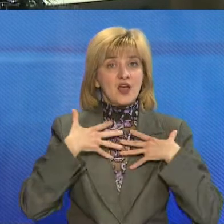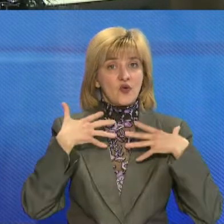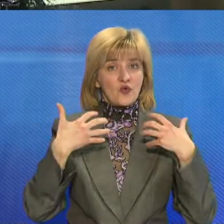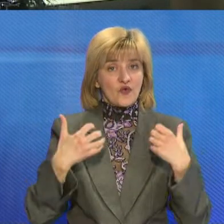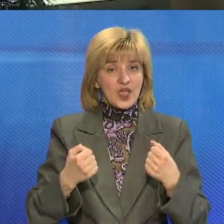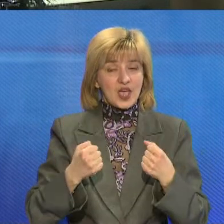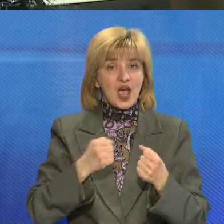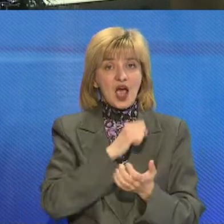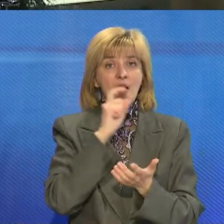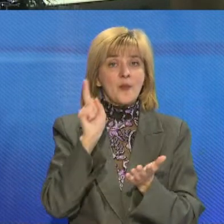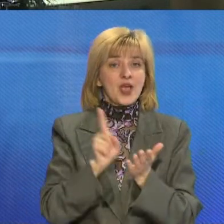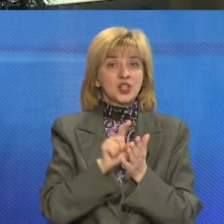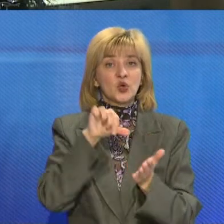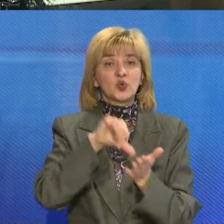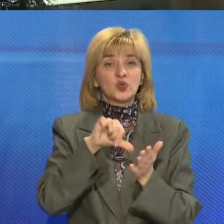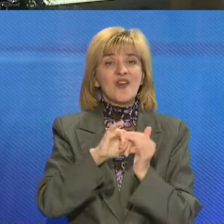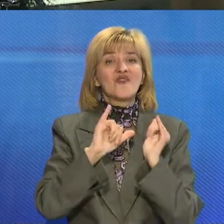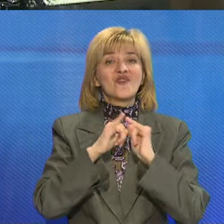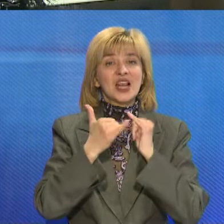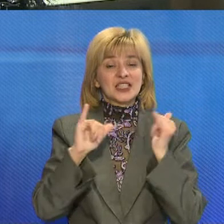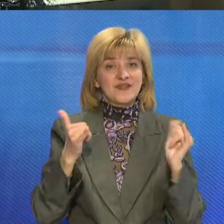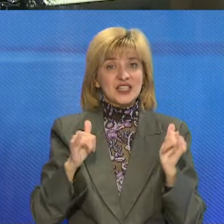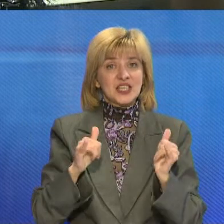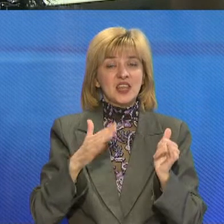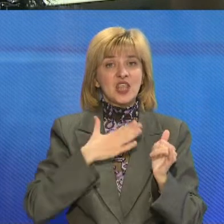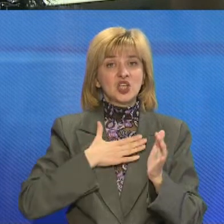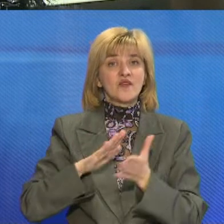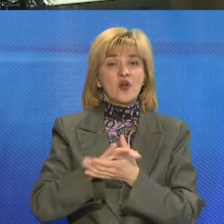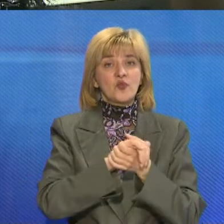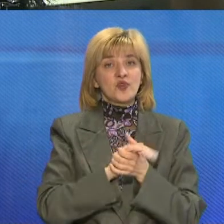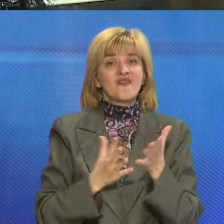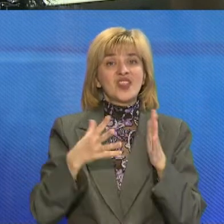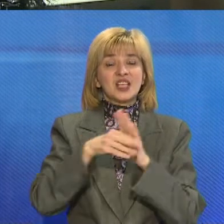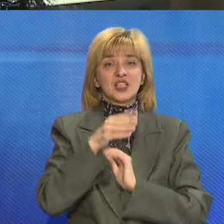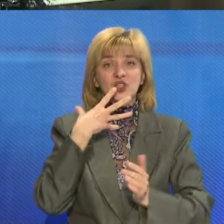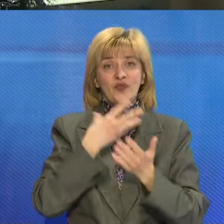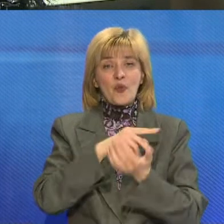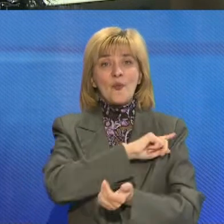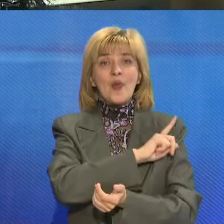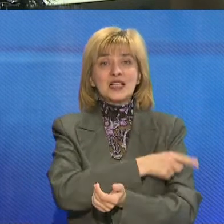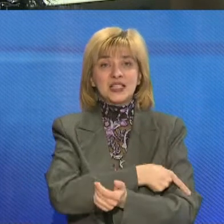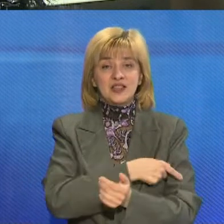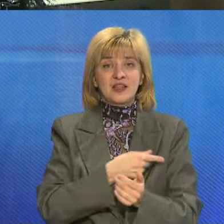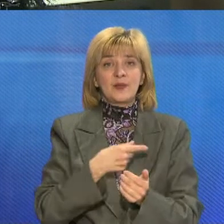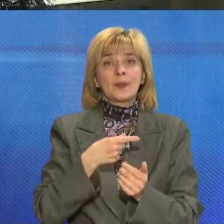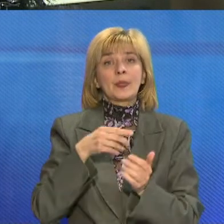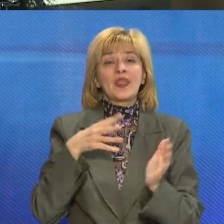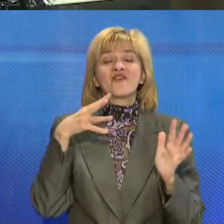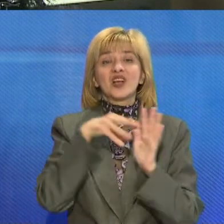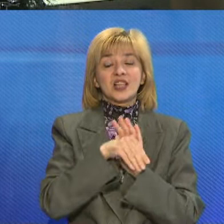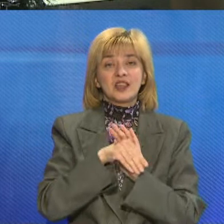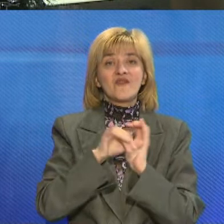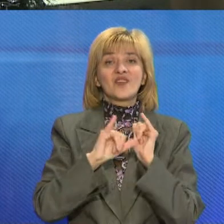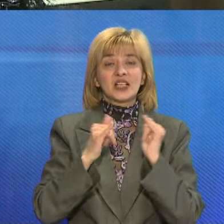обязанность участвовать гражданина в развитии нашего общества, то есть носить свой посильный вклад в развитие Республики Беларусь. Конечно,